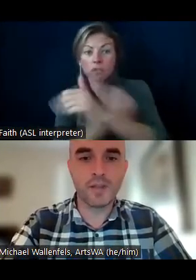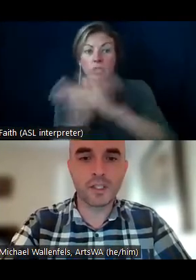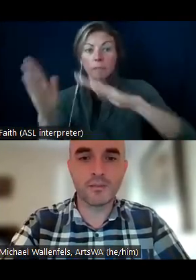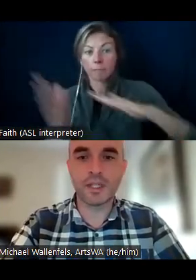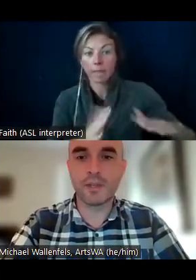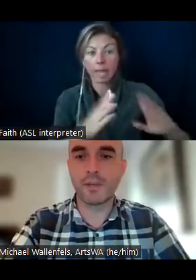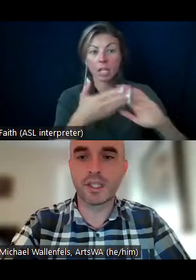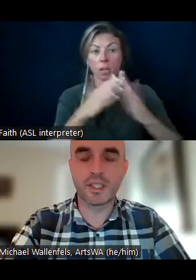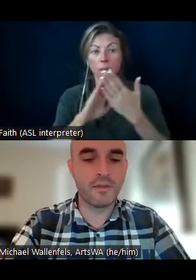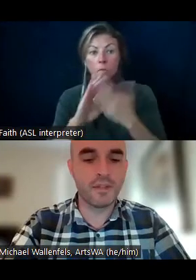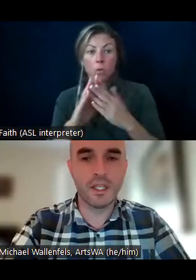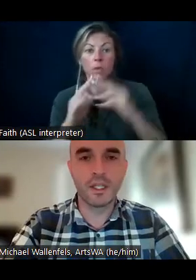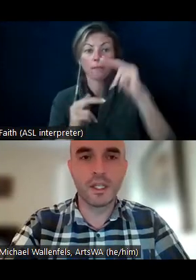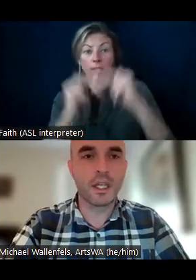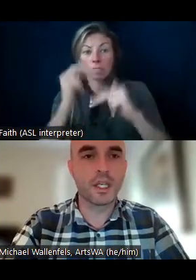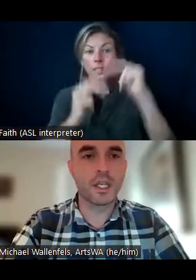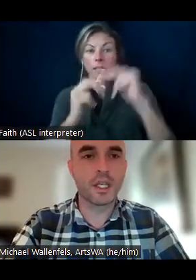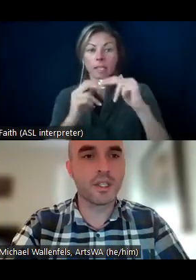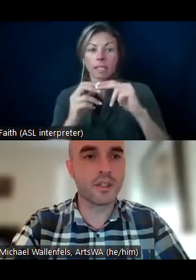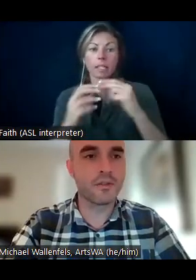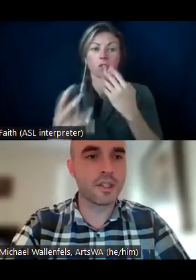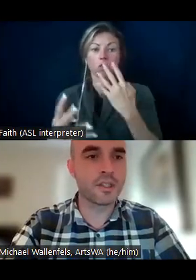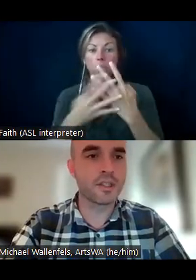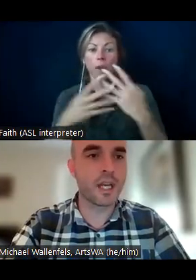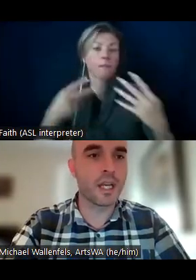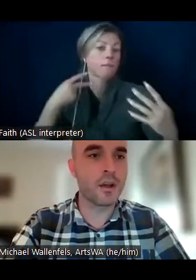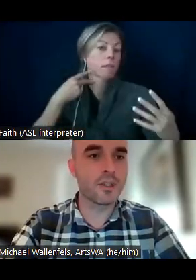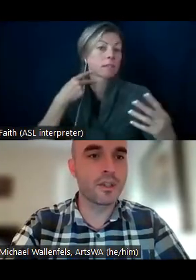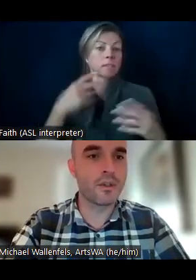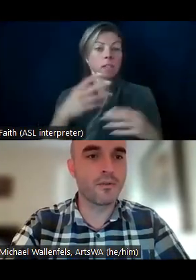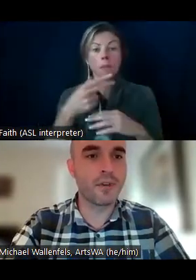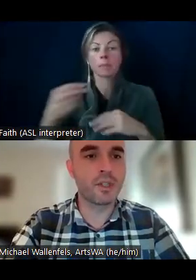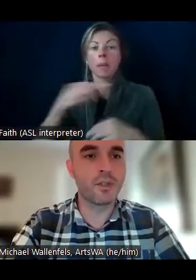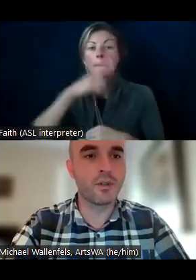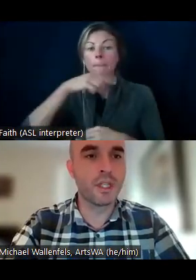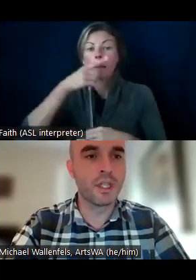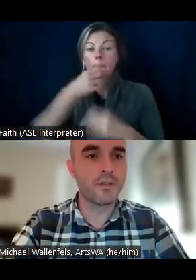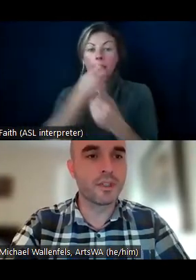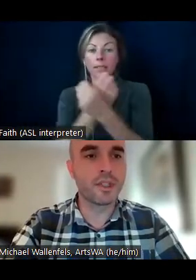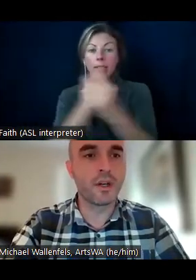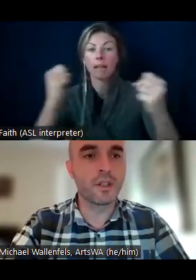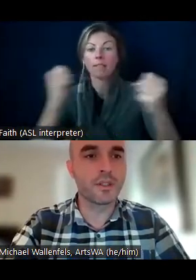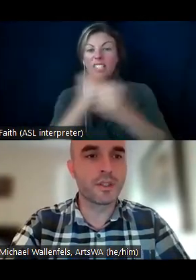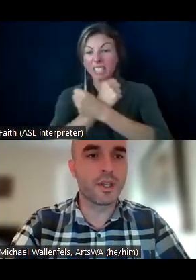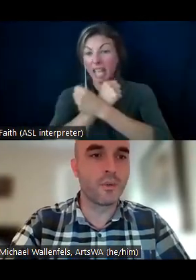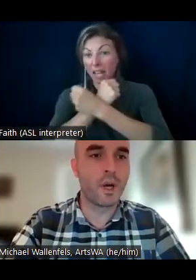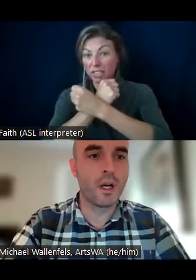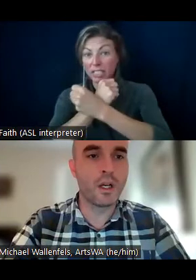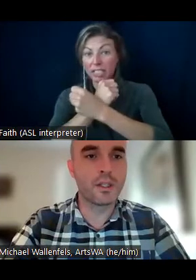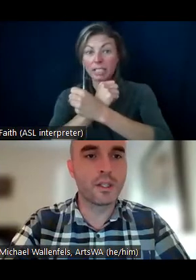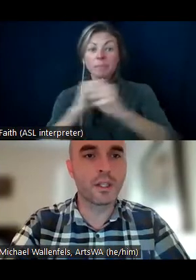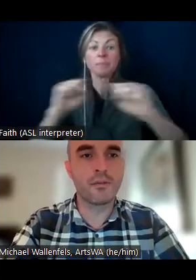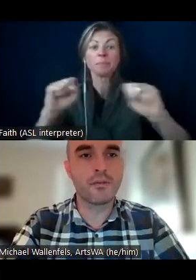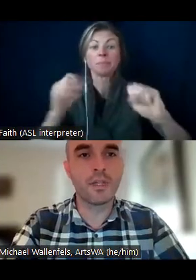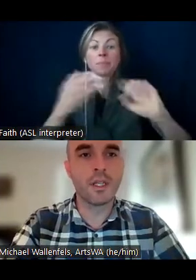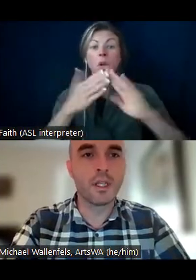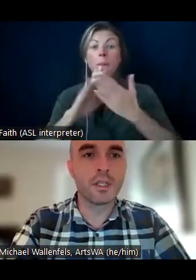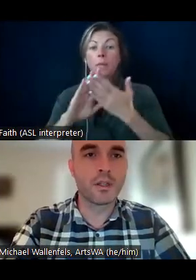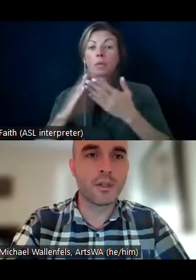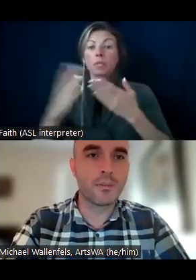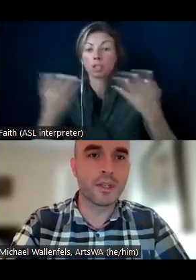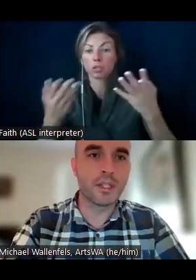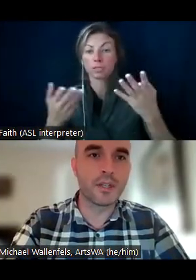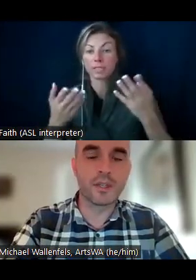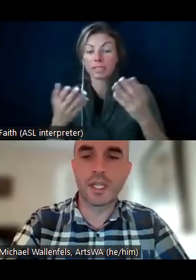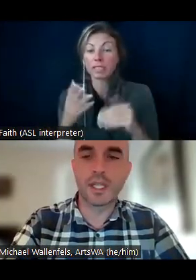비즈니스 지원, 에너지 기획, 커뮤니티 시설, 이런 범죄 피해자 서비스,